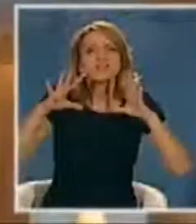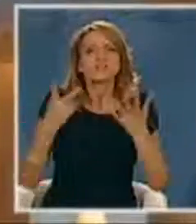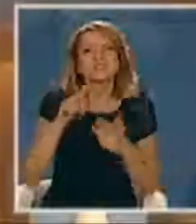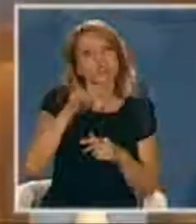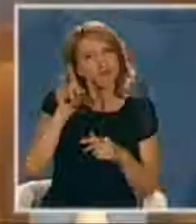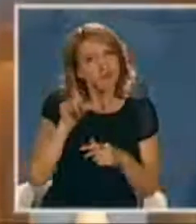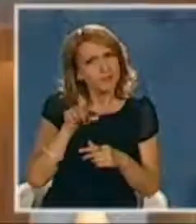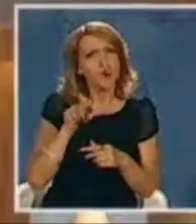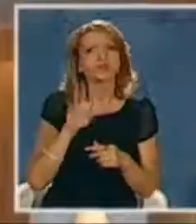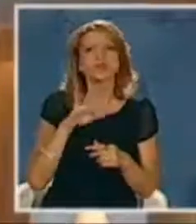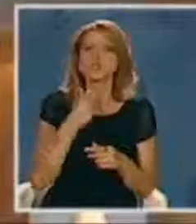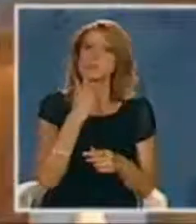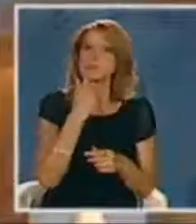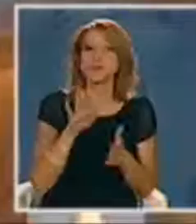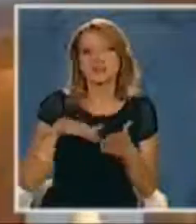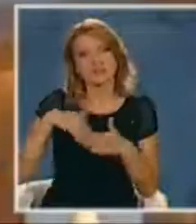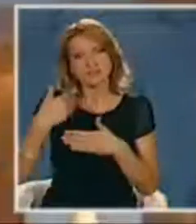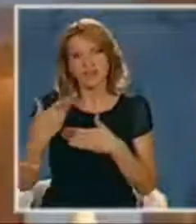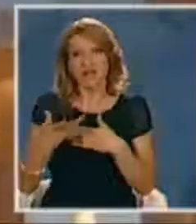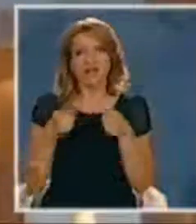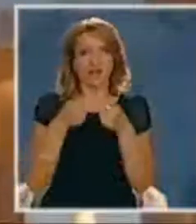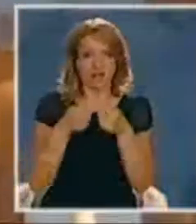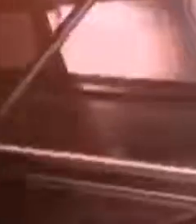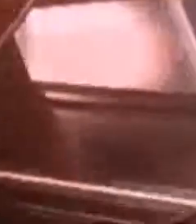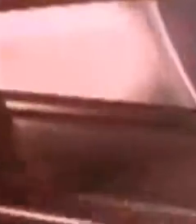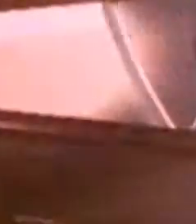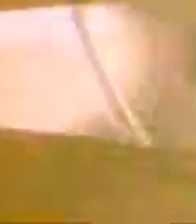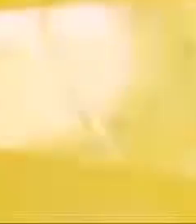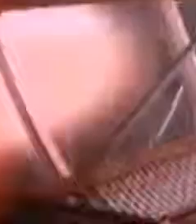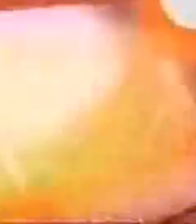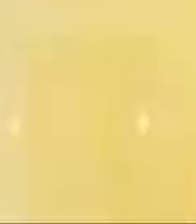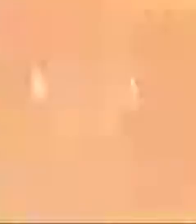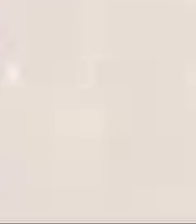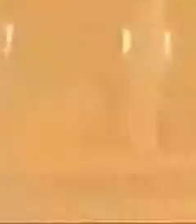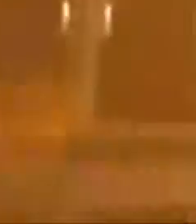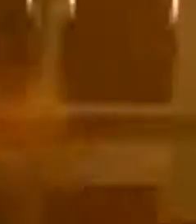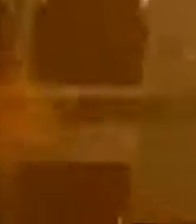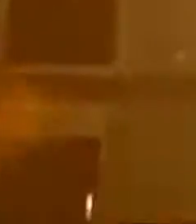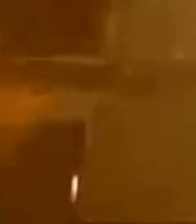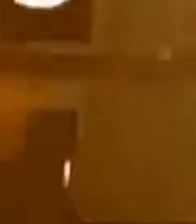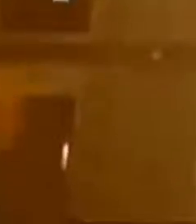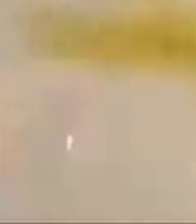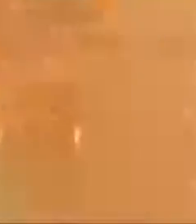задам, ще ги задам веднага след рекламите по TV7.